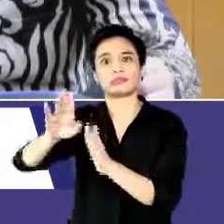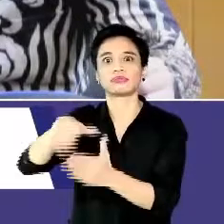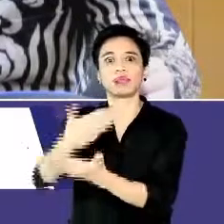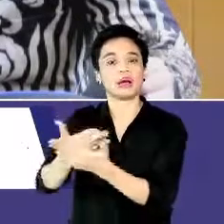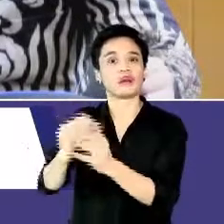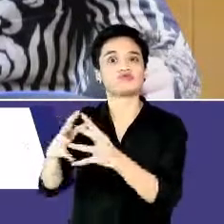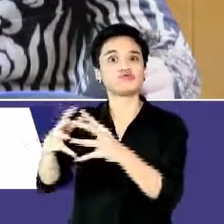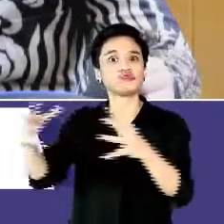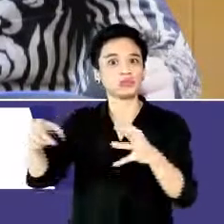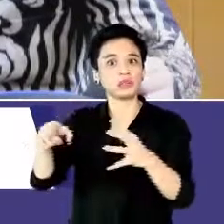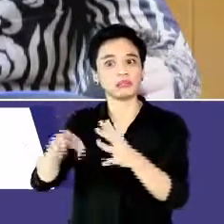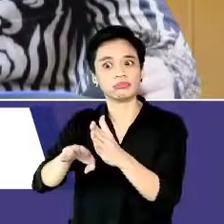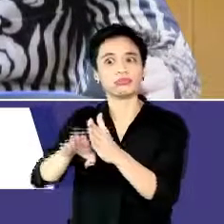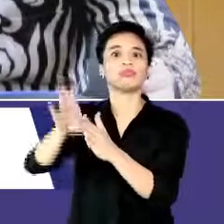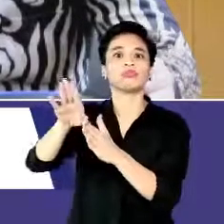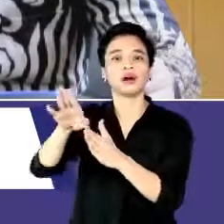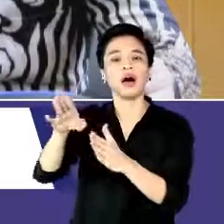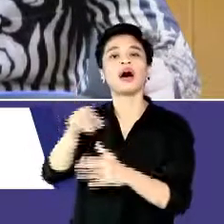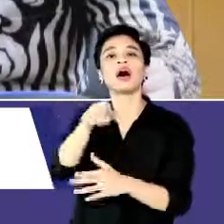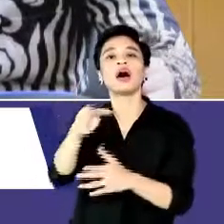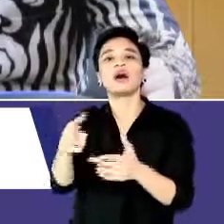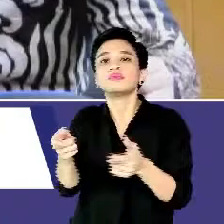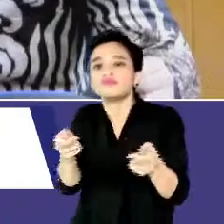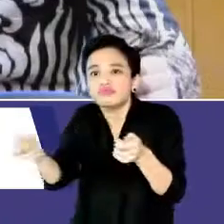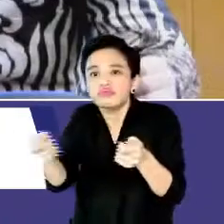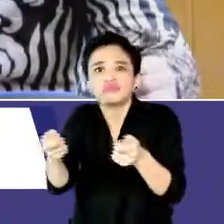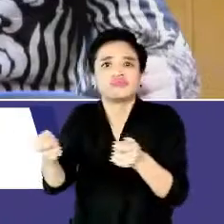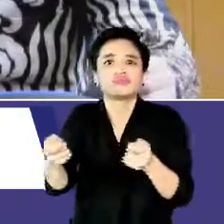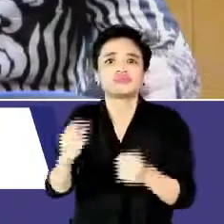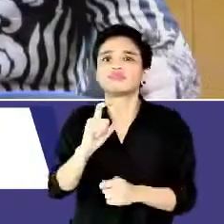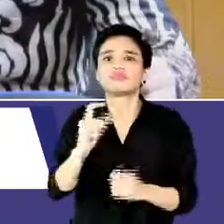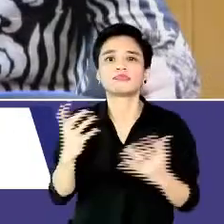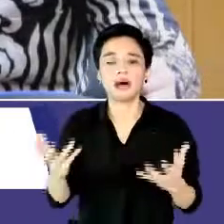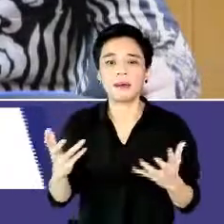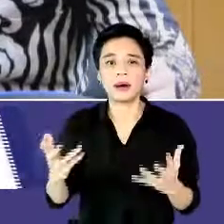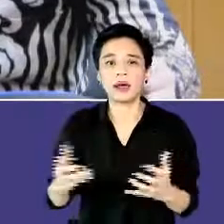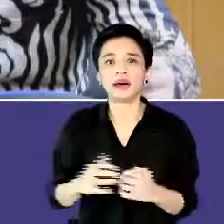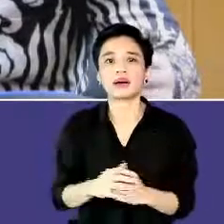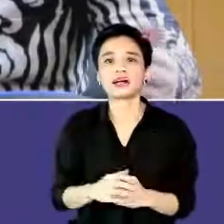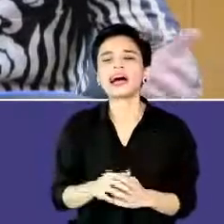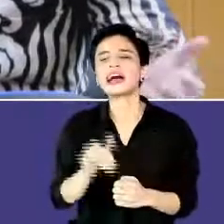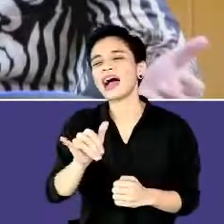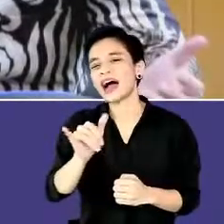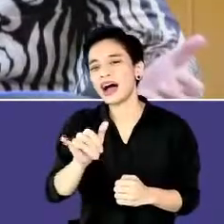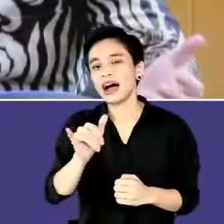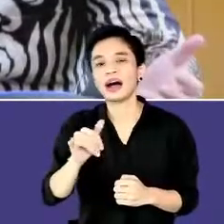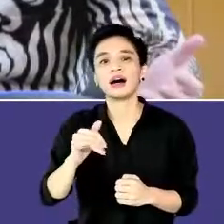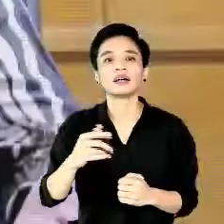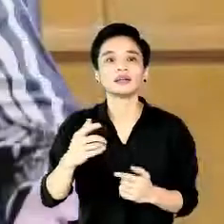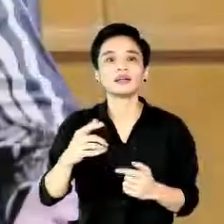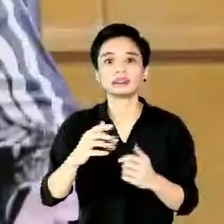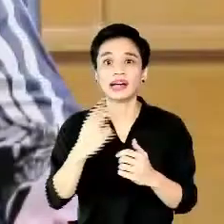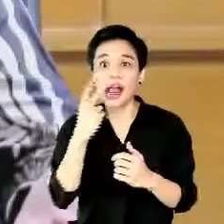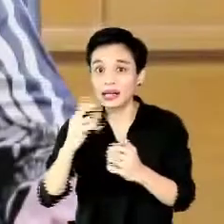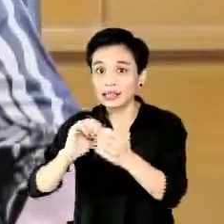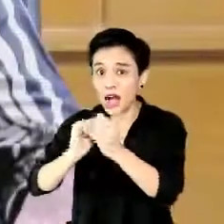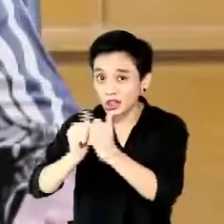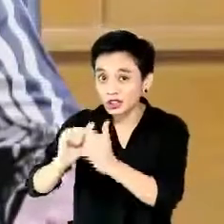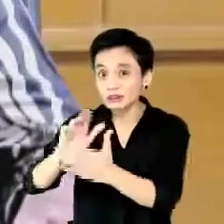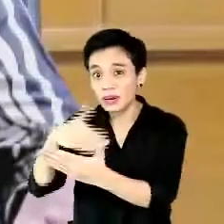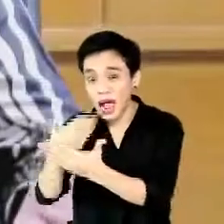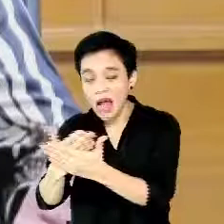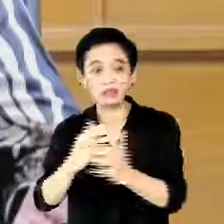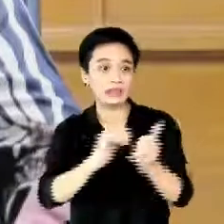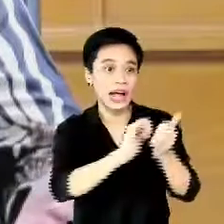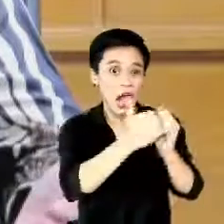bagaimana pengendaliannya masa email ya Kita bedakan antara cute retired juga dengan kasus peningkatan